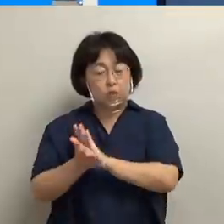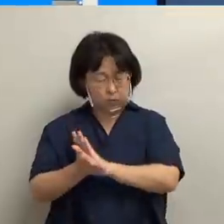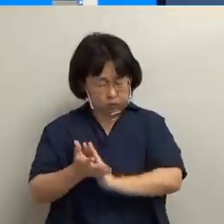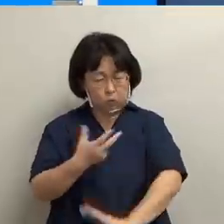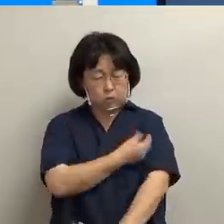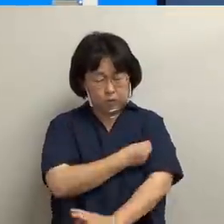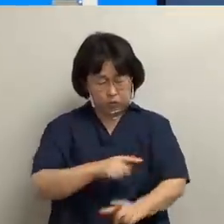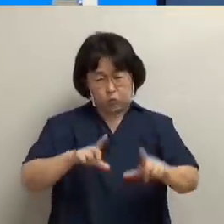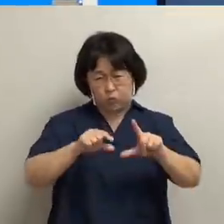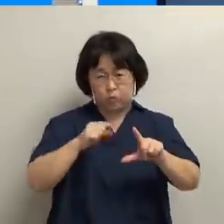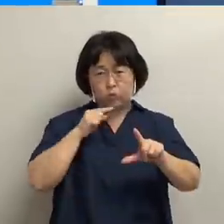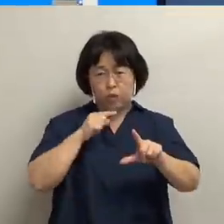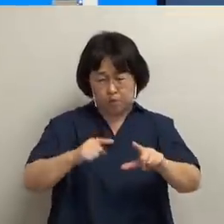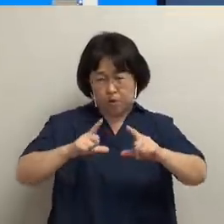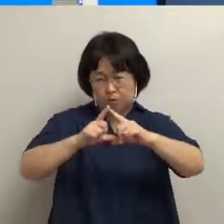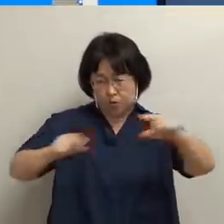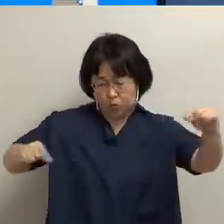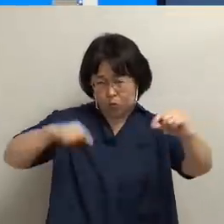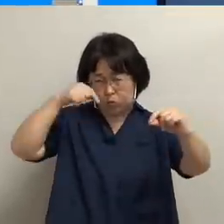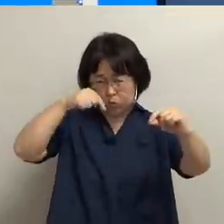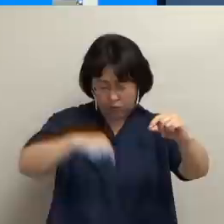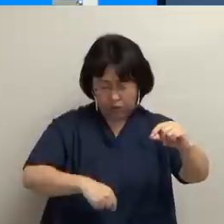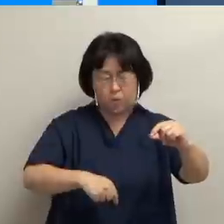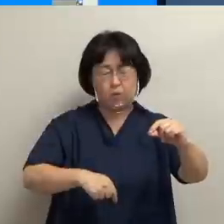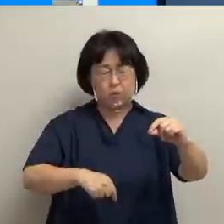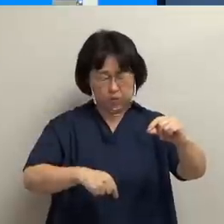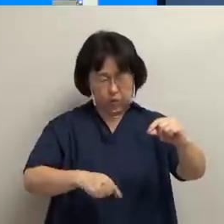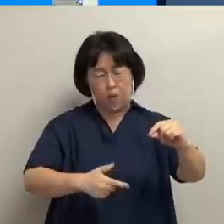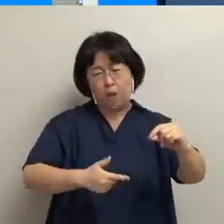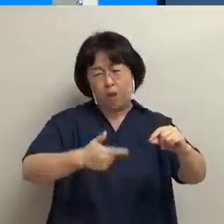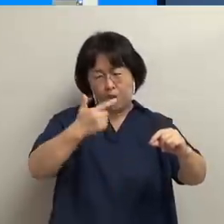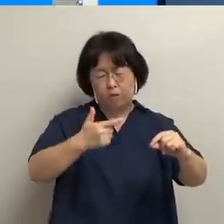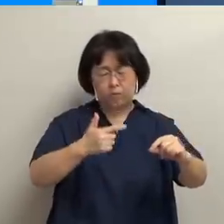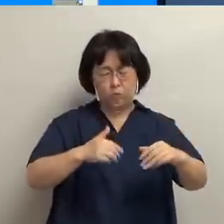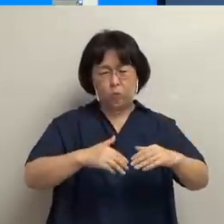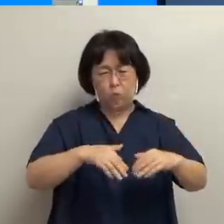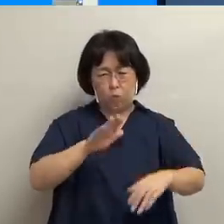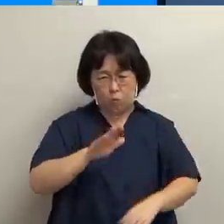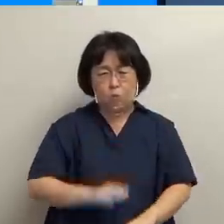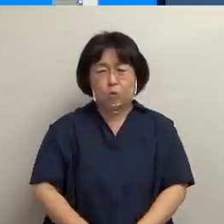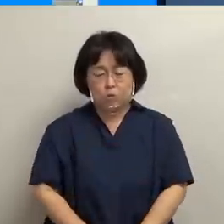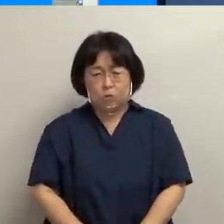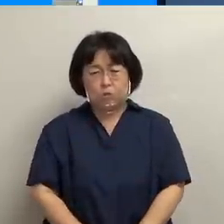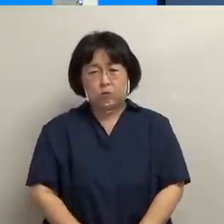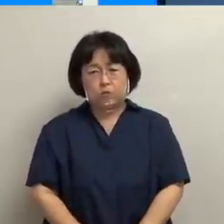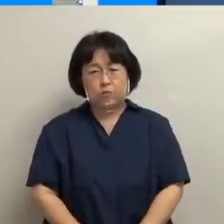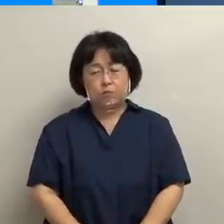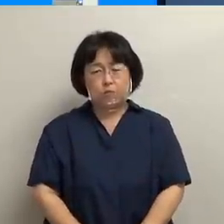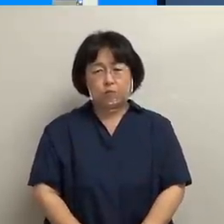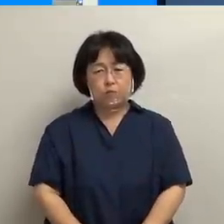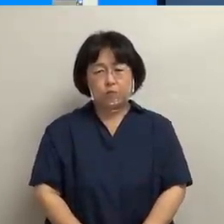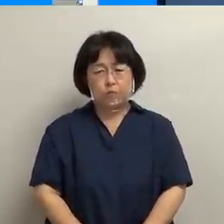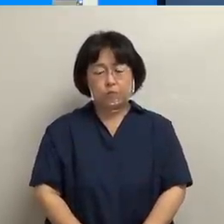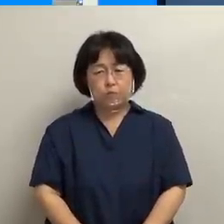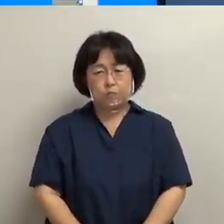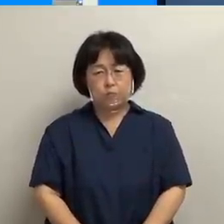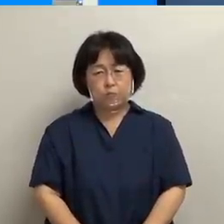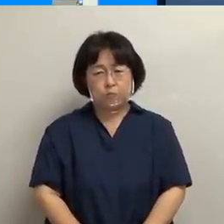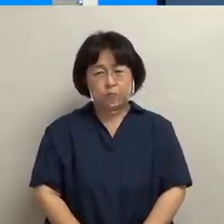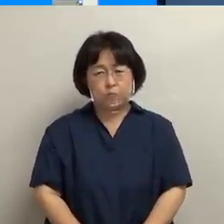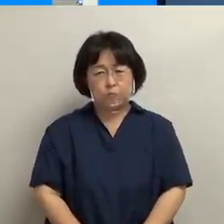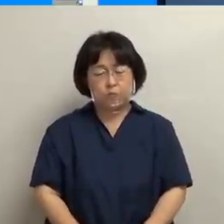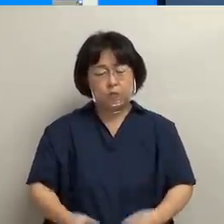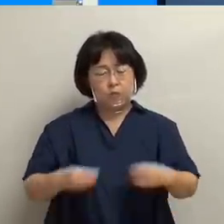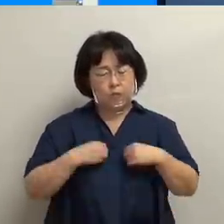先ほど申し上げた通り全国でもかなり早く済んでおりますし五女と皆さんに言っている通りですね感染